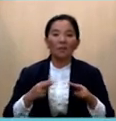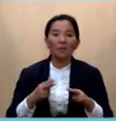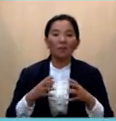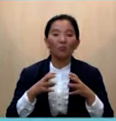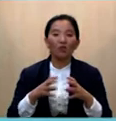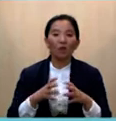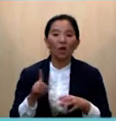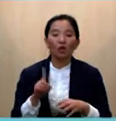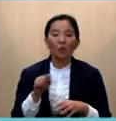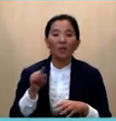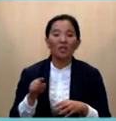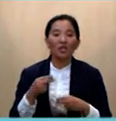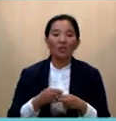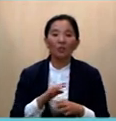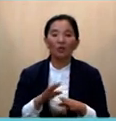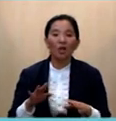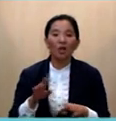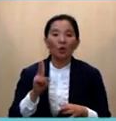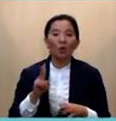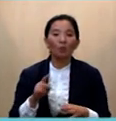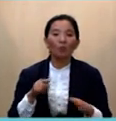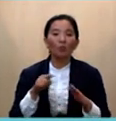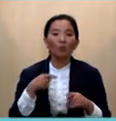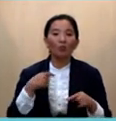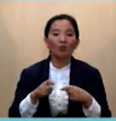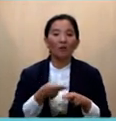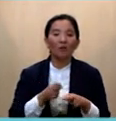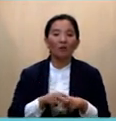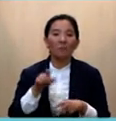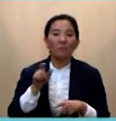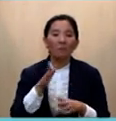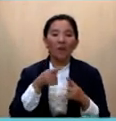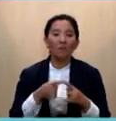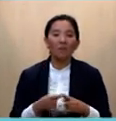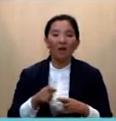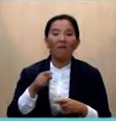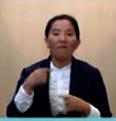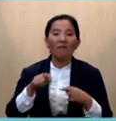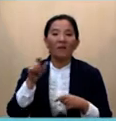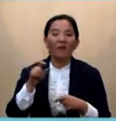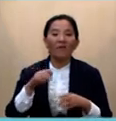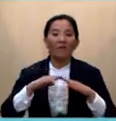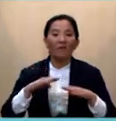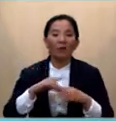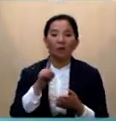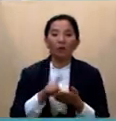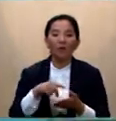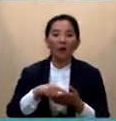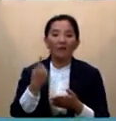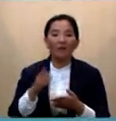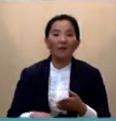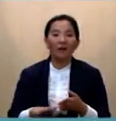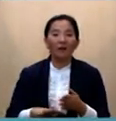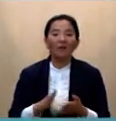мяча, чтобы они не мешали бьющему в этот момент. Вратарь должен находиться, одна нога хотя бы